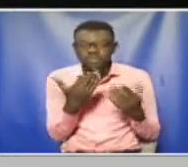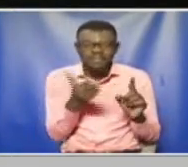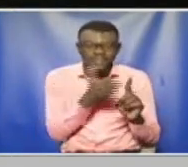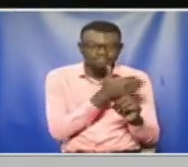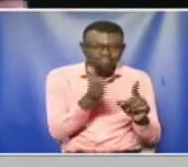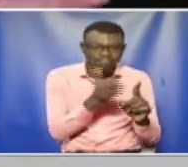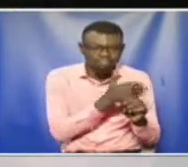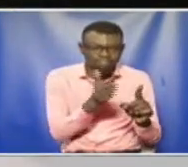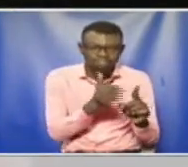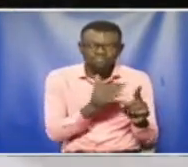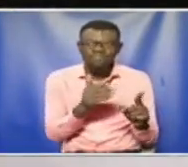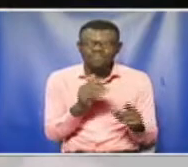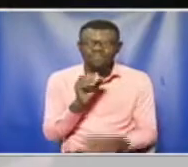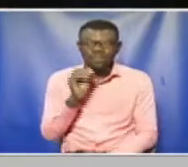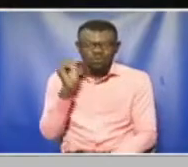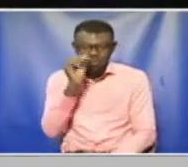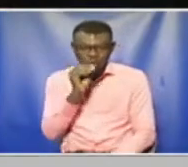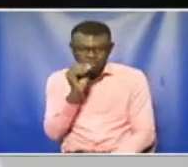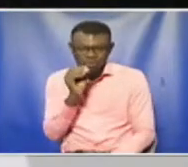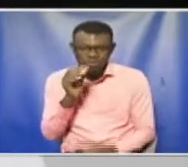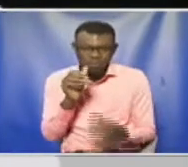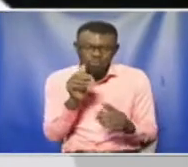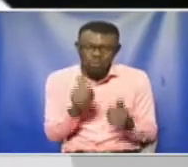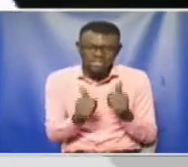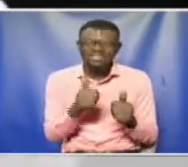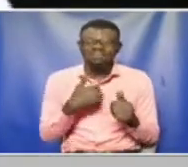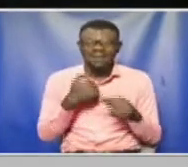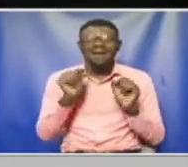mimi oni langu ni hivi. Si ni namna hiyo?